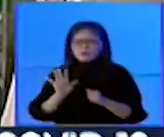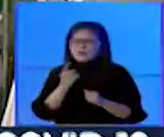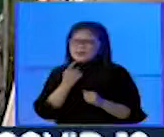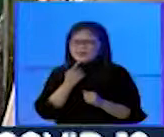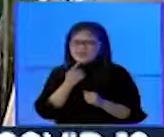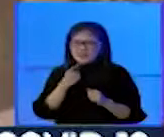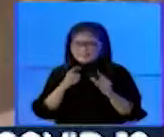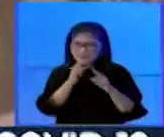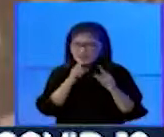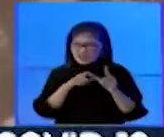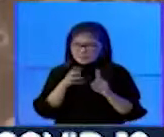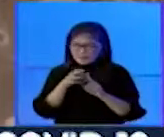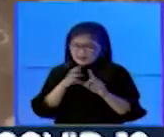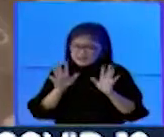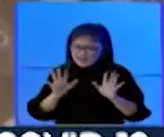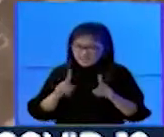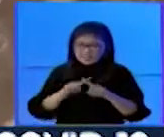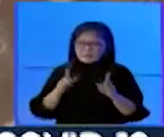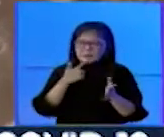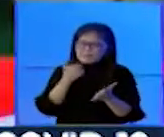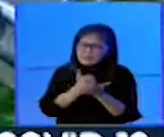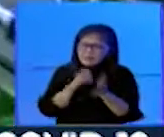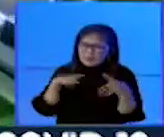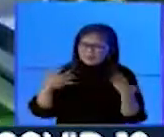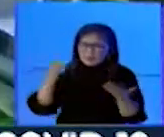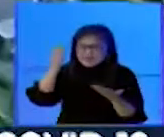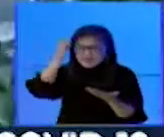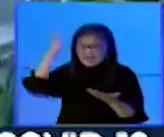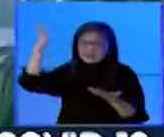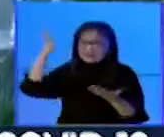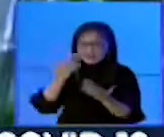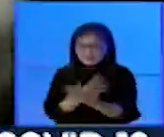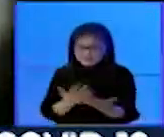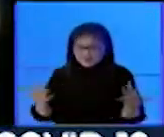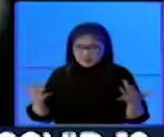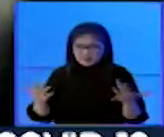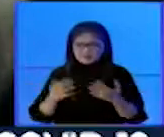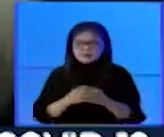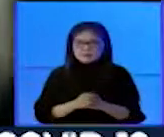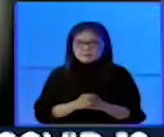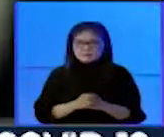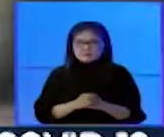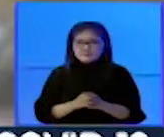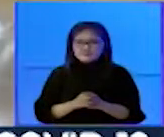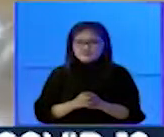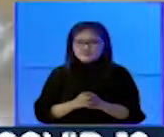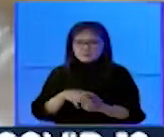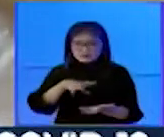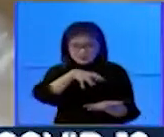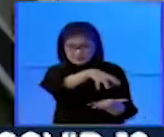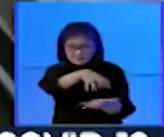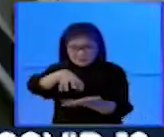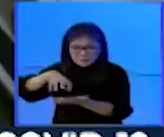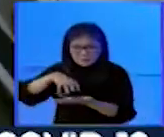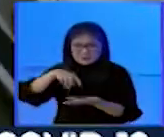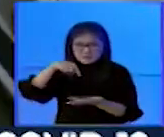relaksasi, tapi yang terpenting kan kesadaran masyarakat. Hal yang harus diperhatikan untuk daerah-daerah yang ada industri.